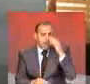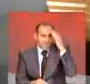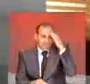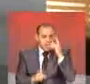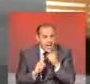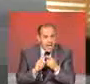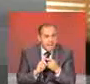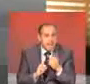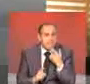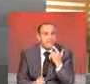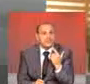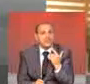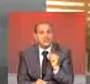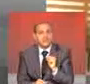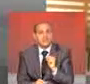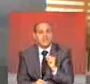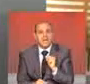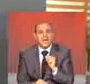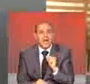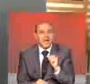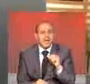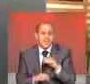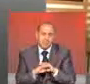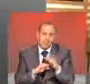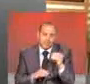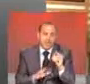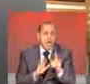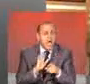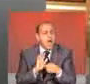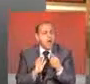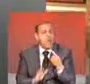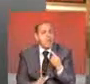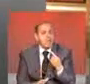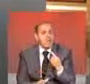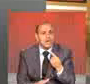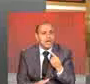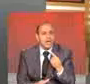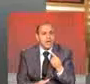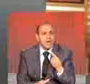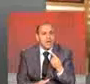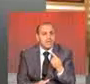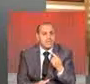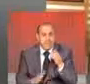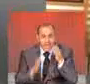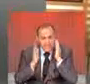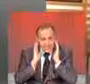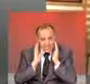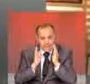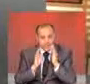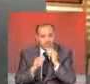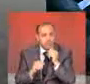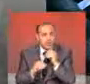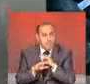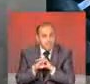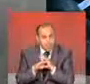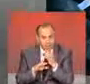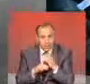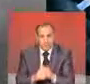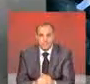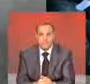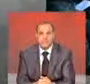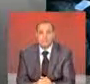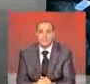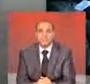الاهتمام مصب على مجالات أخرى، ولأول مرة يتم التركيز على هذا المجال.